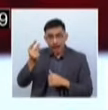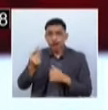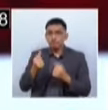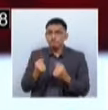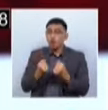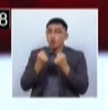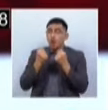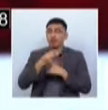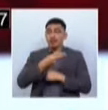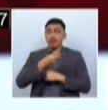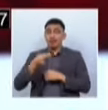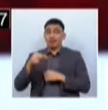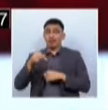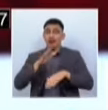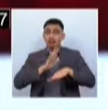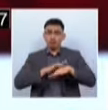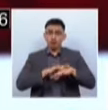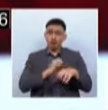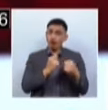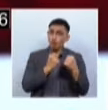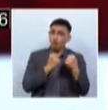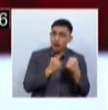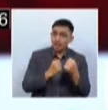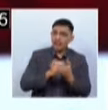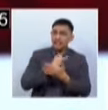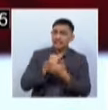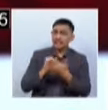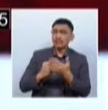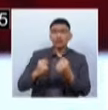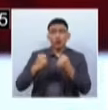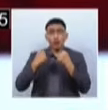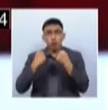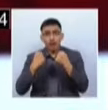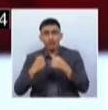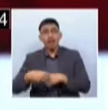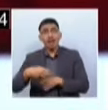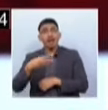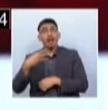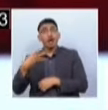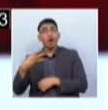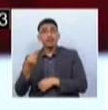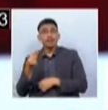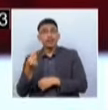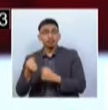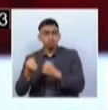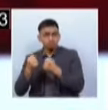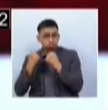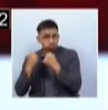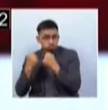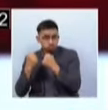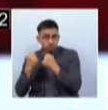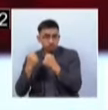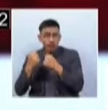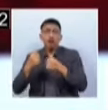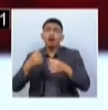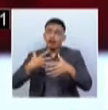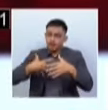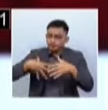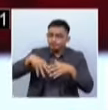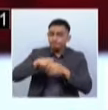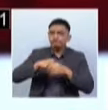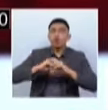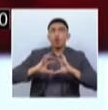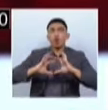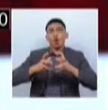Kenapa diplomasi ini didahulukan oleh Beliau tentunya diplomasi harus didukung oleh kekuatan pertahanan yang handal ini jadi kalau 01